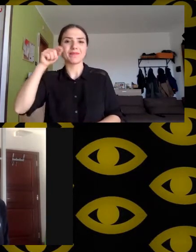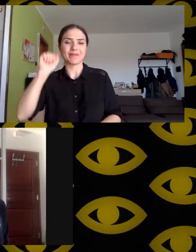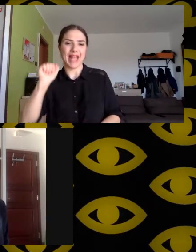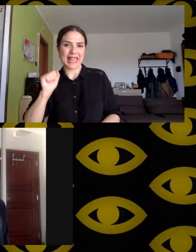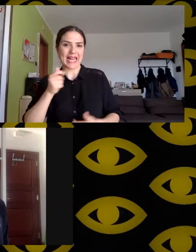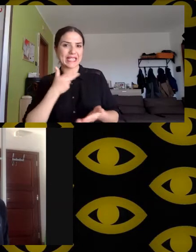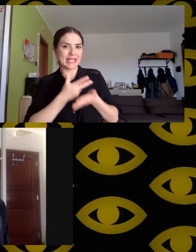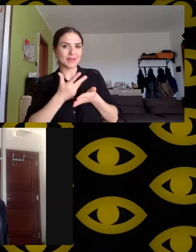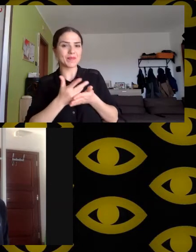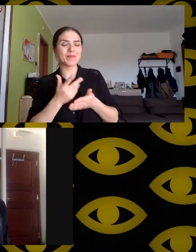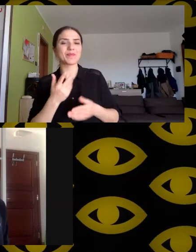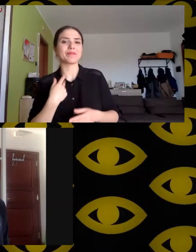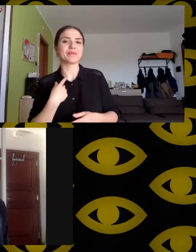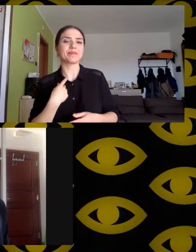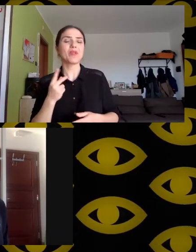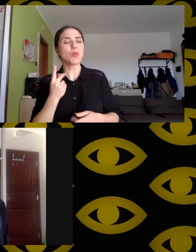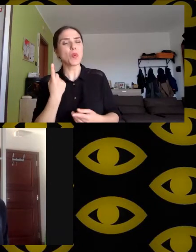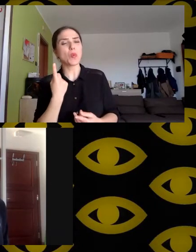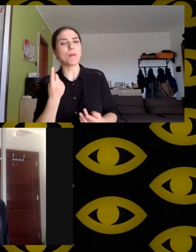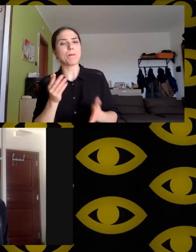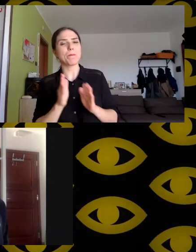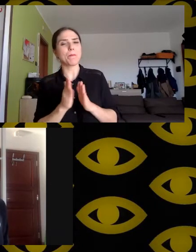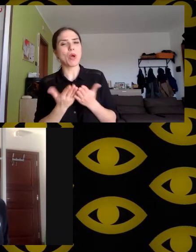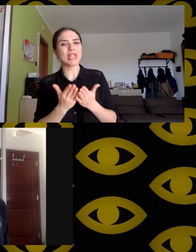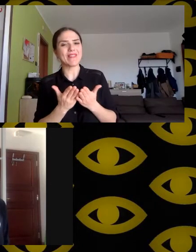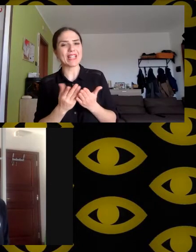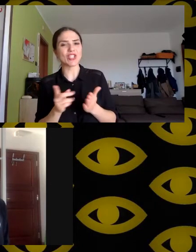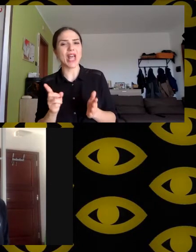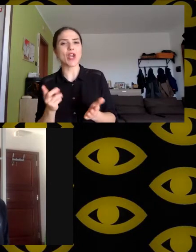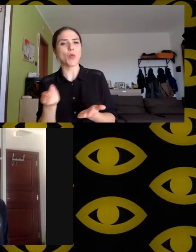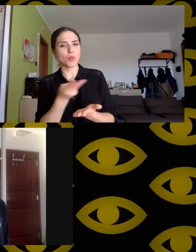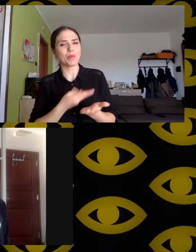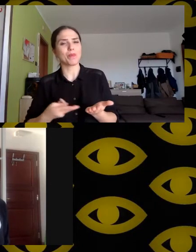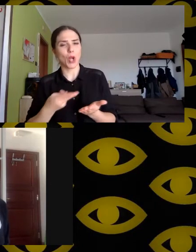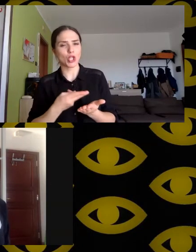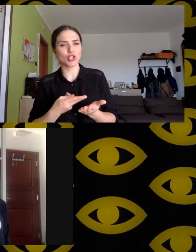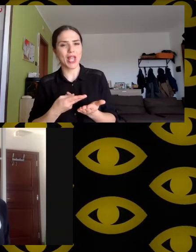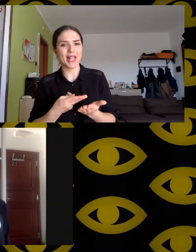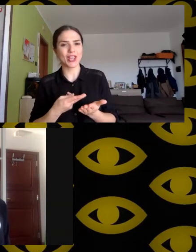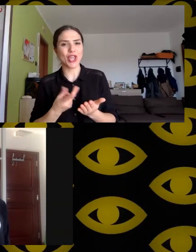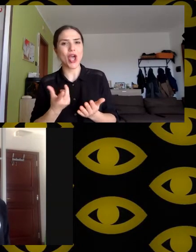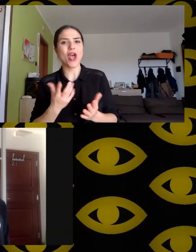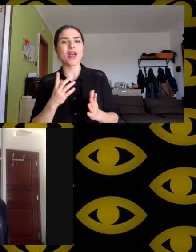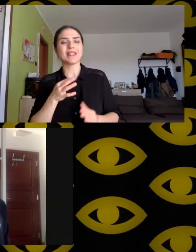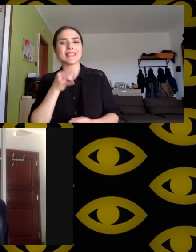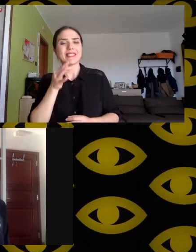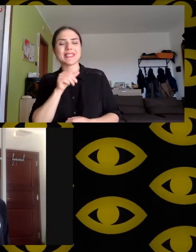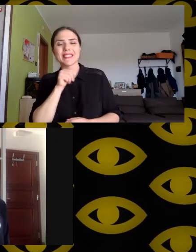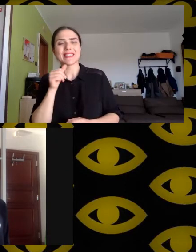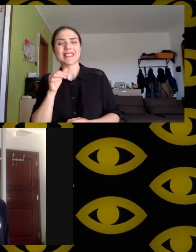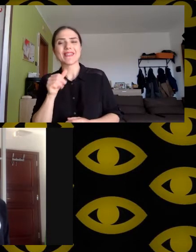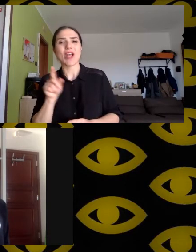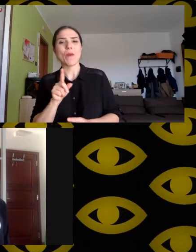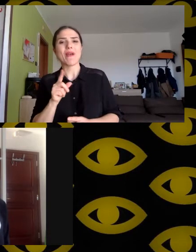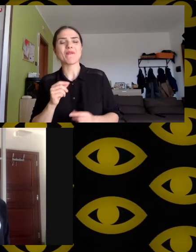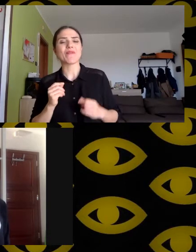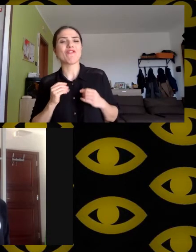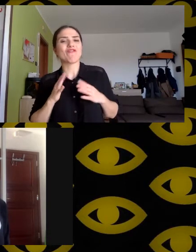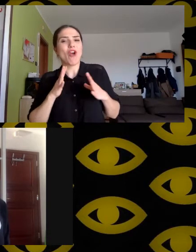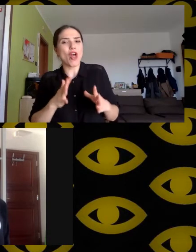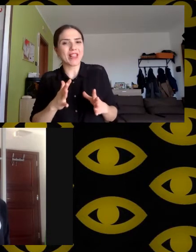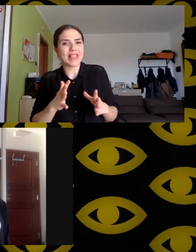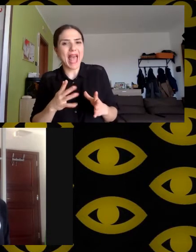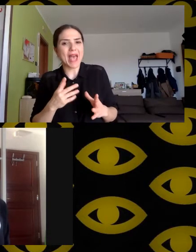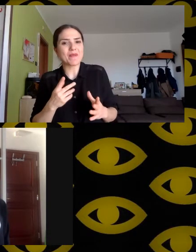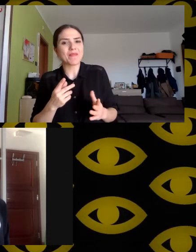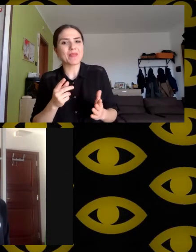l'avevo interrotto per questo momento Covid. La volontà, sì, di portare le persone attraverso 12 parole che rappresentano un po'